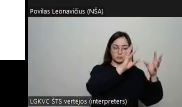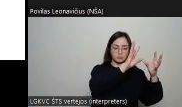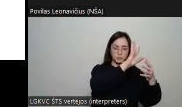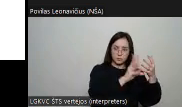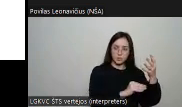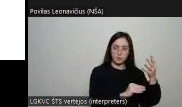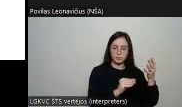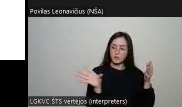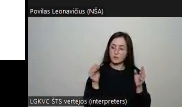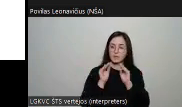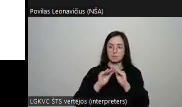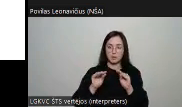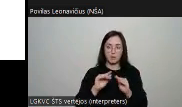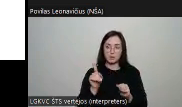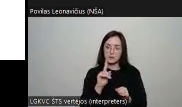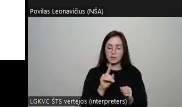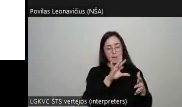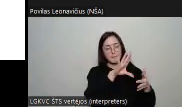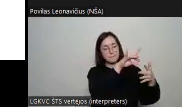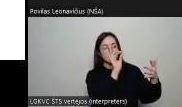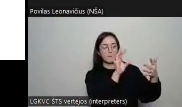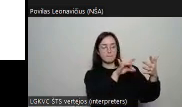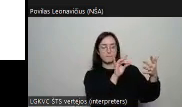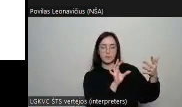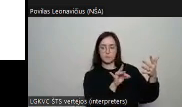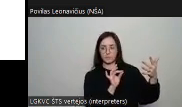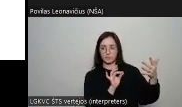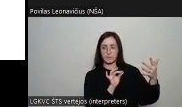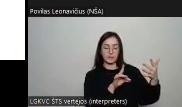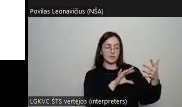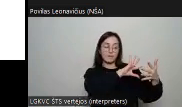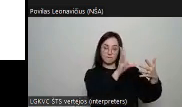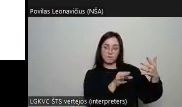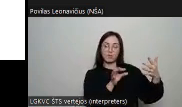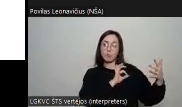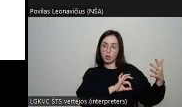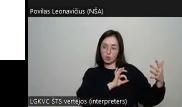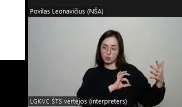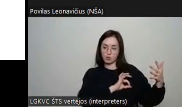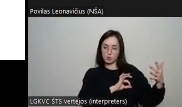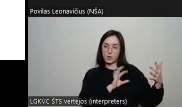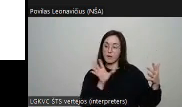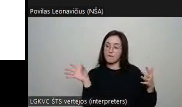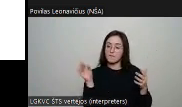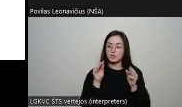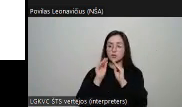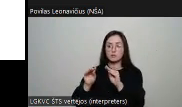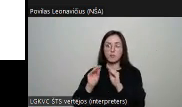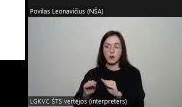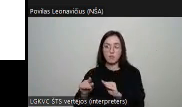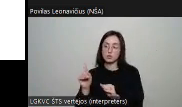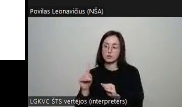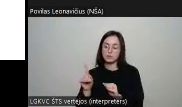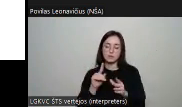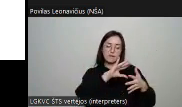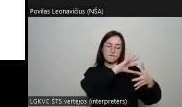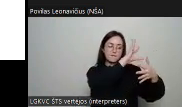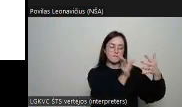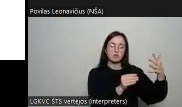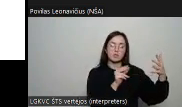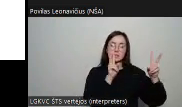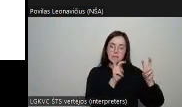nu, būtų kelių dalykų pamokose, nebūtinai visų tos temos, bet kad būtų visos. Visos temos,